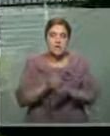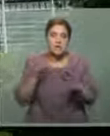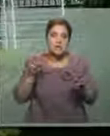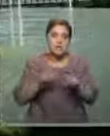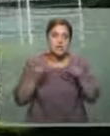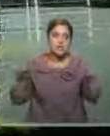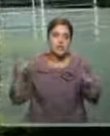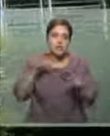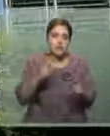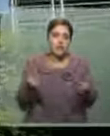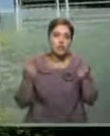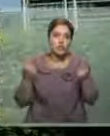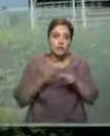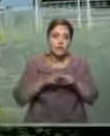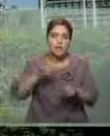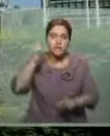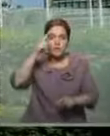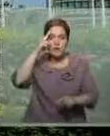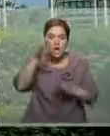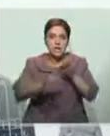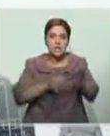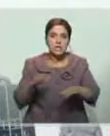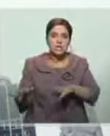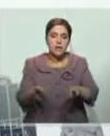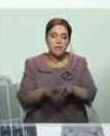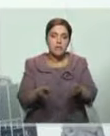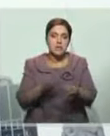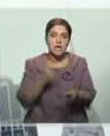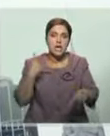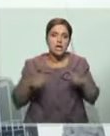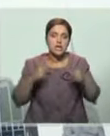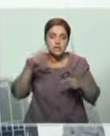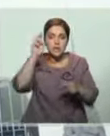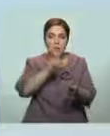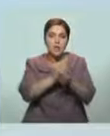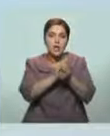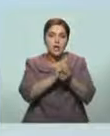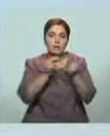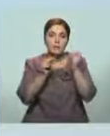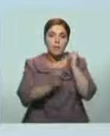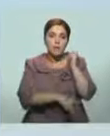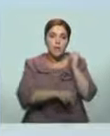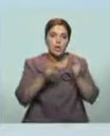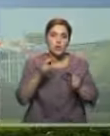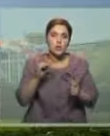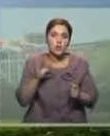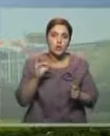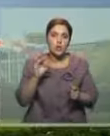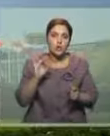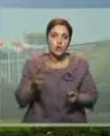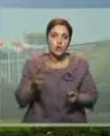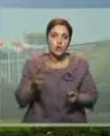в сентябре юбилейной сессии, станет анализ действий правительств разных стран по борьбе с бедностью. Тем временем в Нью-Йорке, в офисе постоянного представительства нашей страны